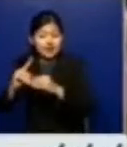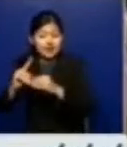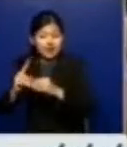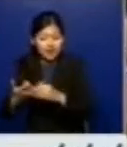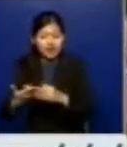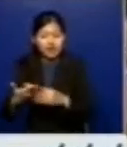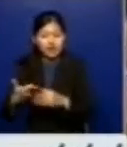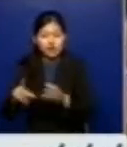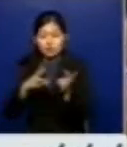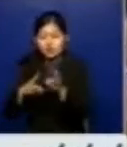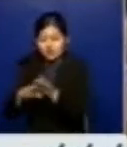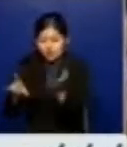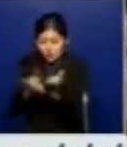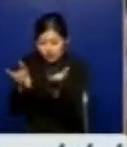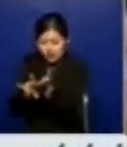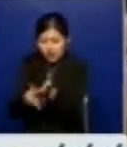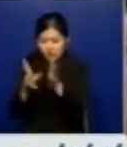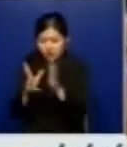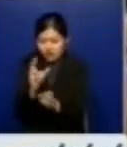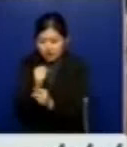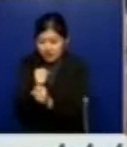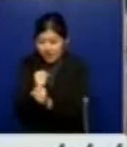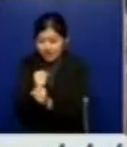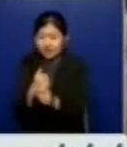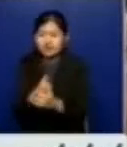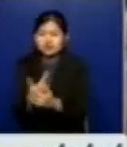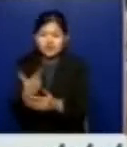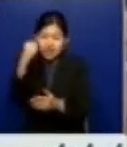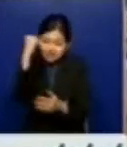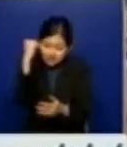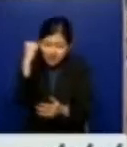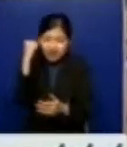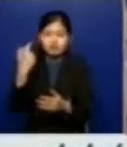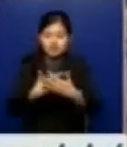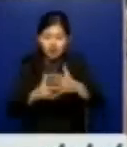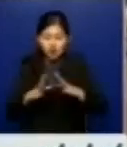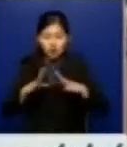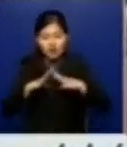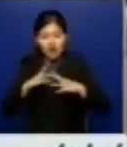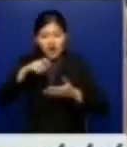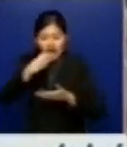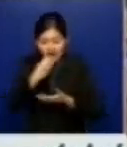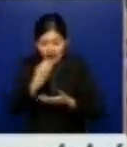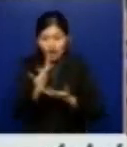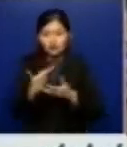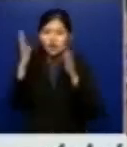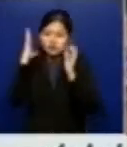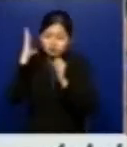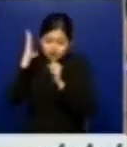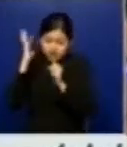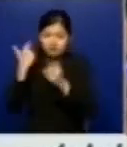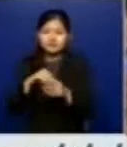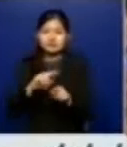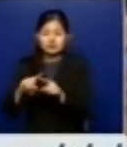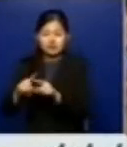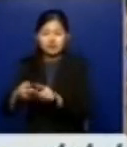ะครับจะมีการจัดสัมมนาไปในต่างจังหวัดมีค่าเดินทางมีค่าพาหนะค่าห้องพักค่าอาหารค่าวิทยากรเต็มไปหมดเป็นงาน